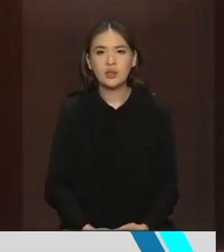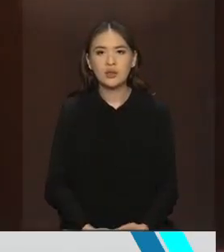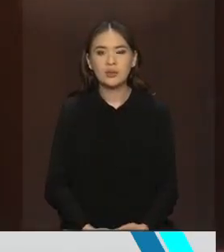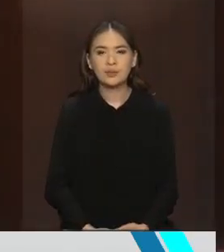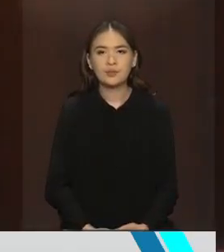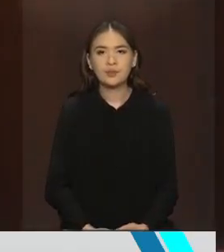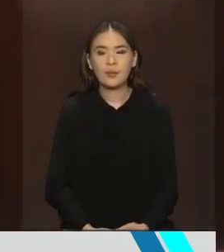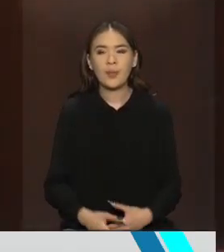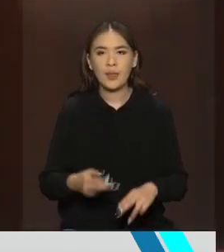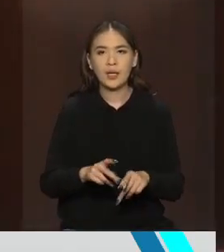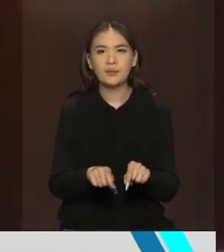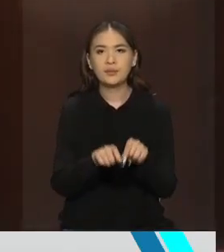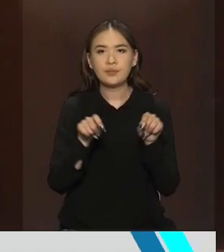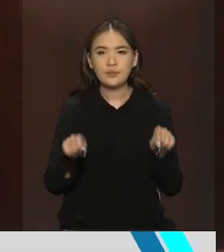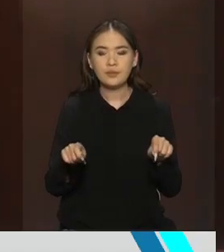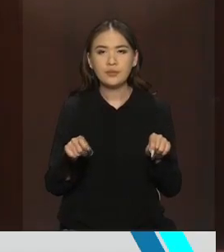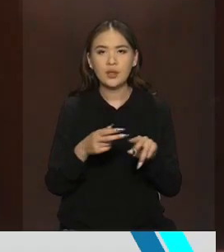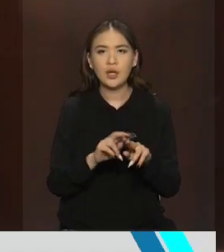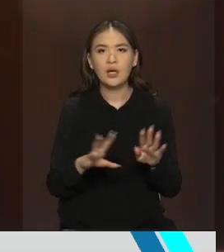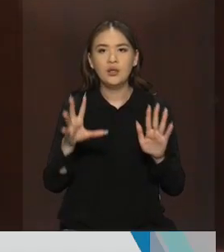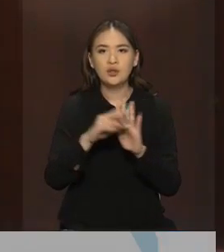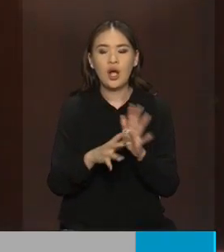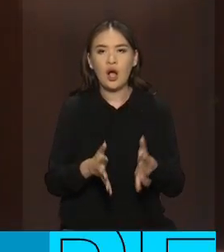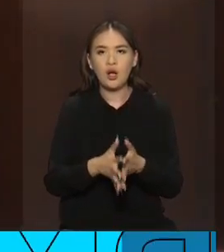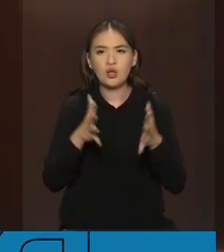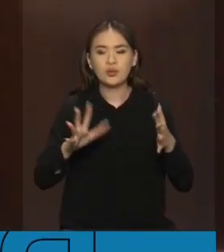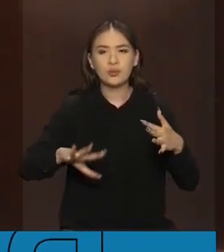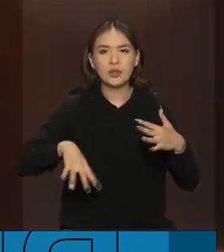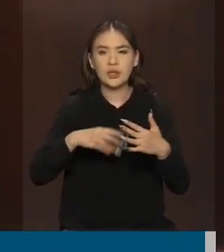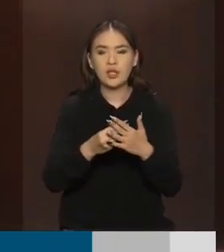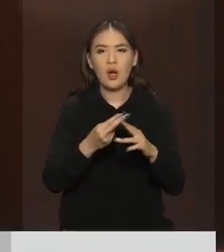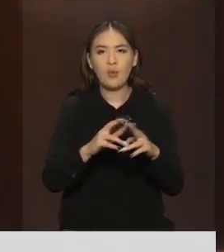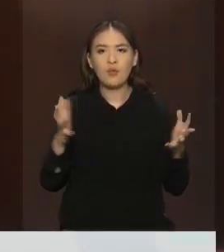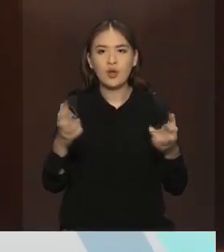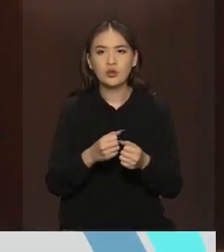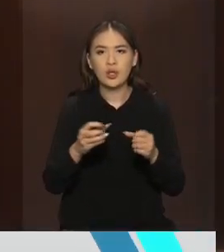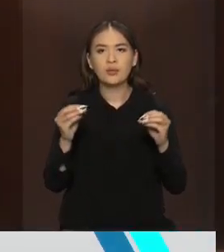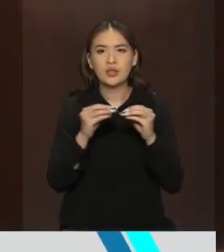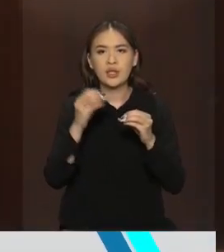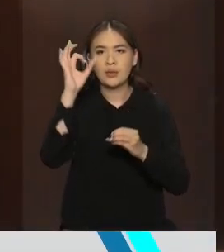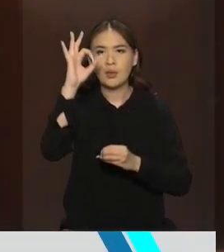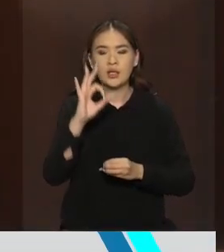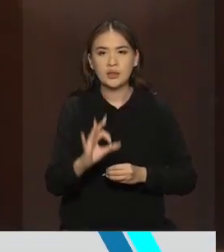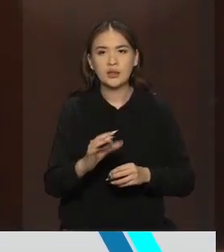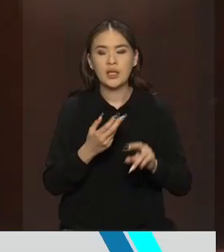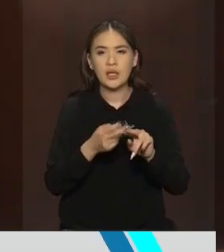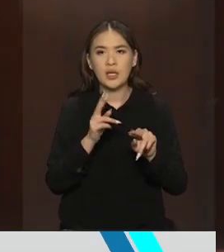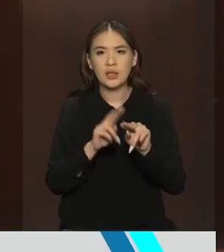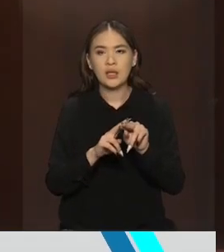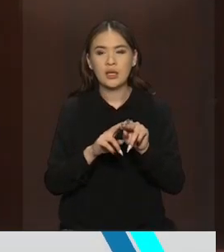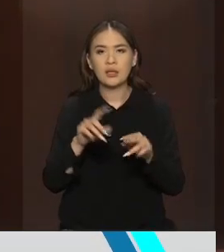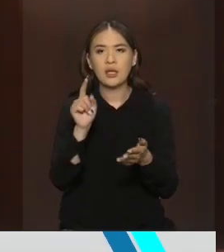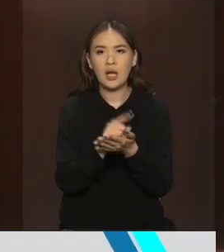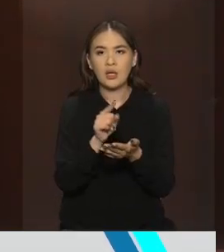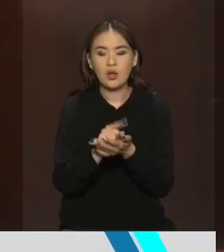если мы создаем складываем такие огромные средства получаем только 10 процентов отдачу в виде налогов